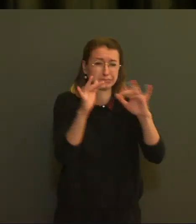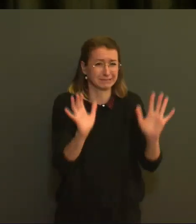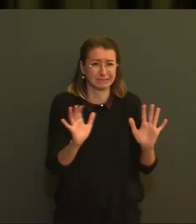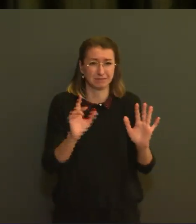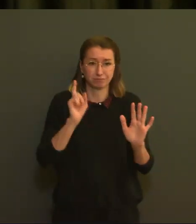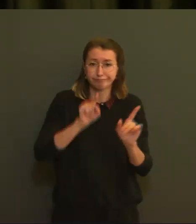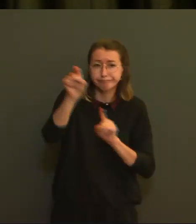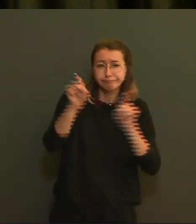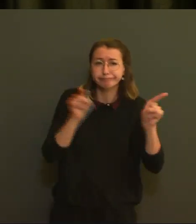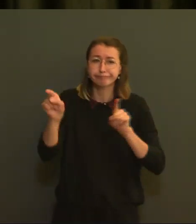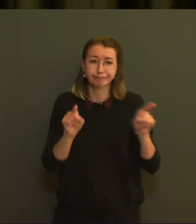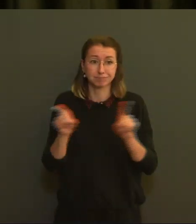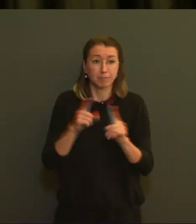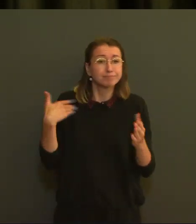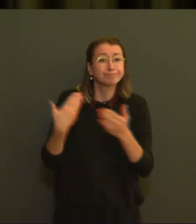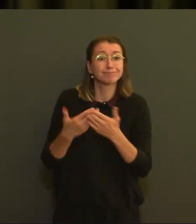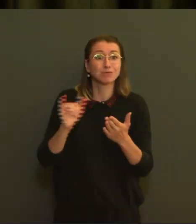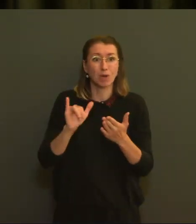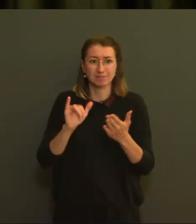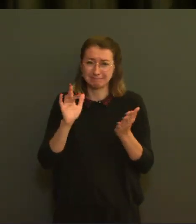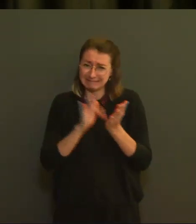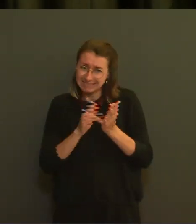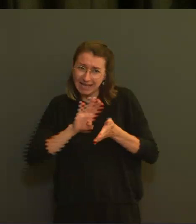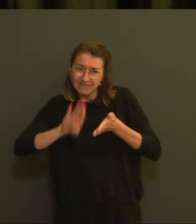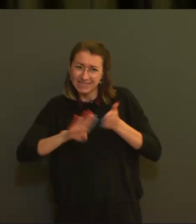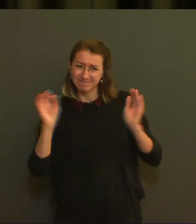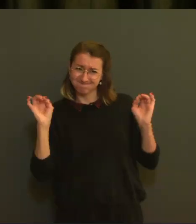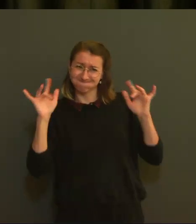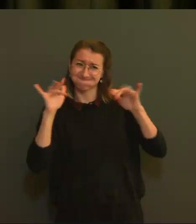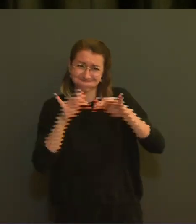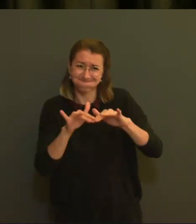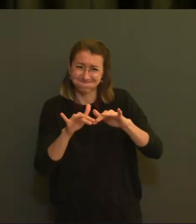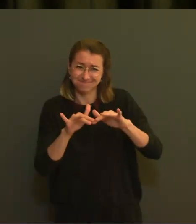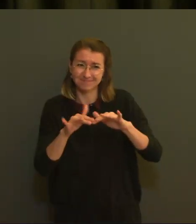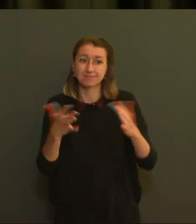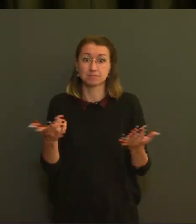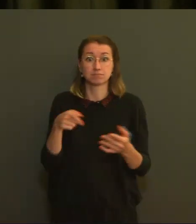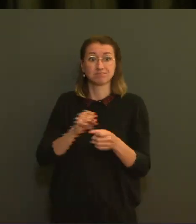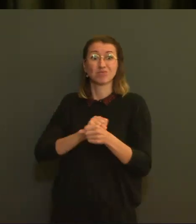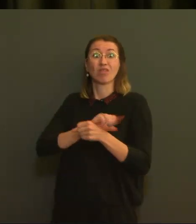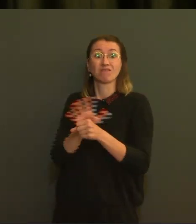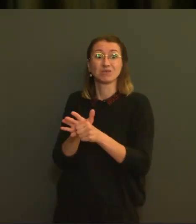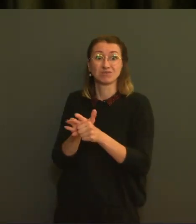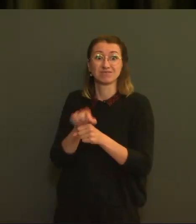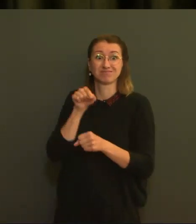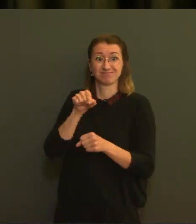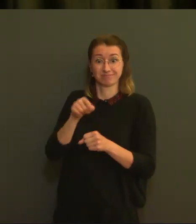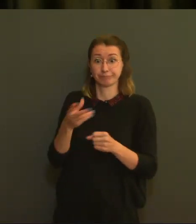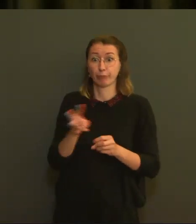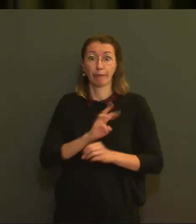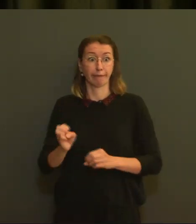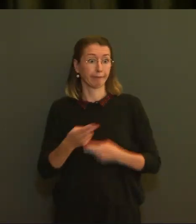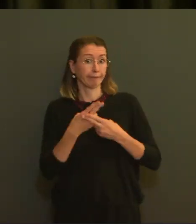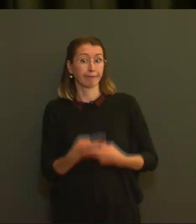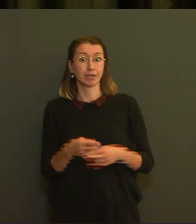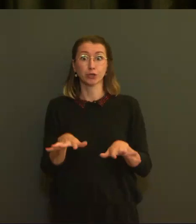personnes. Le coronavirus n'a pas pris son week-end du 15 août et le respect des consignes de distanciation reste primordial pour ralentir la